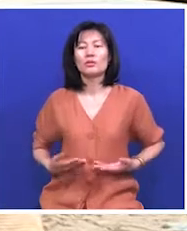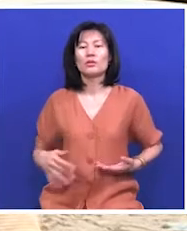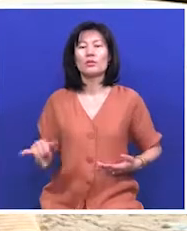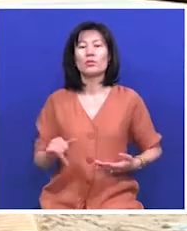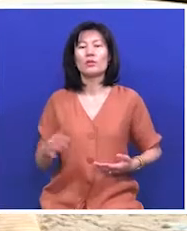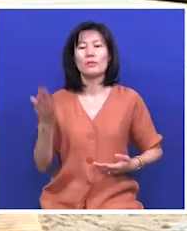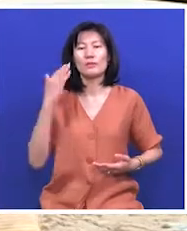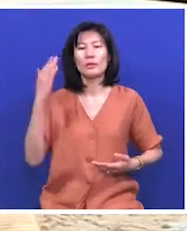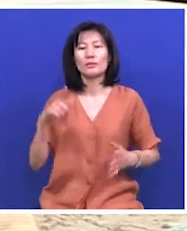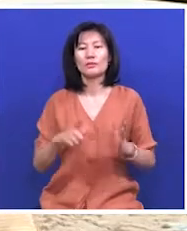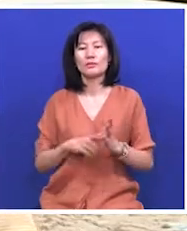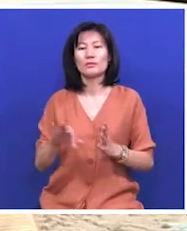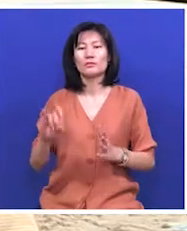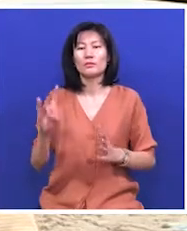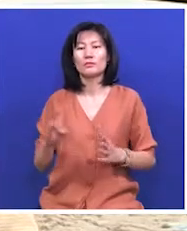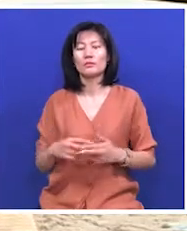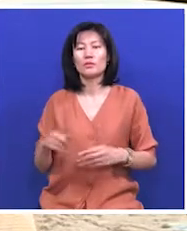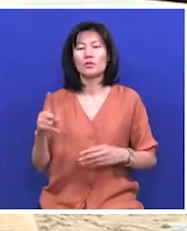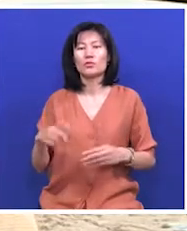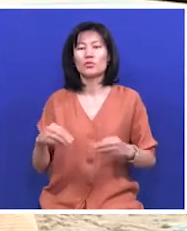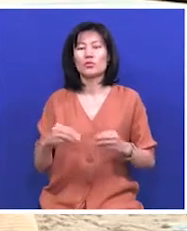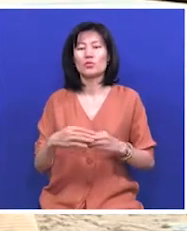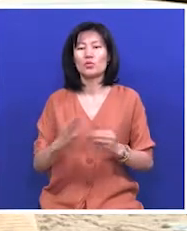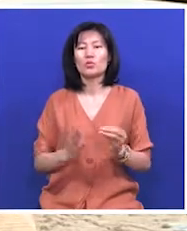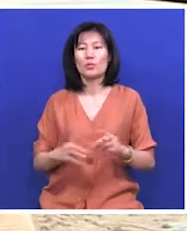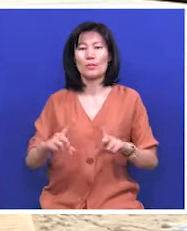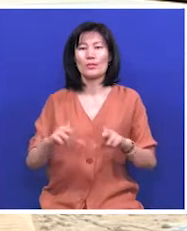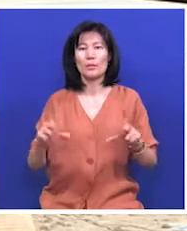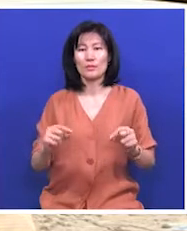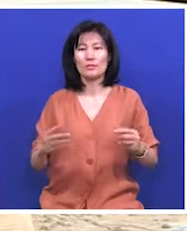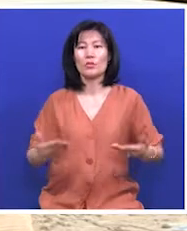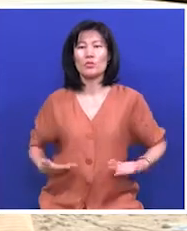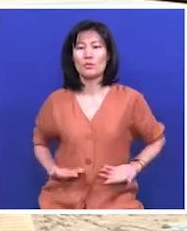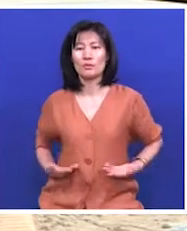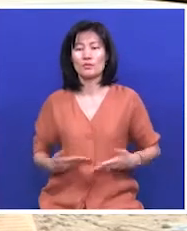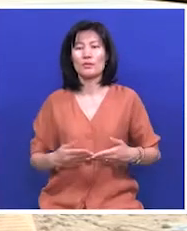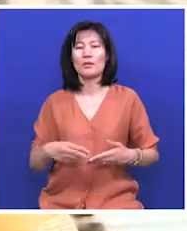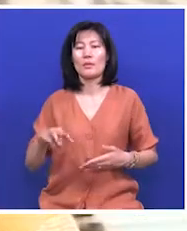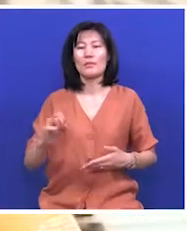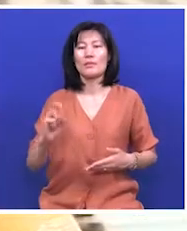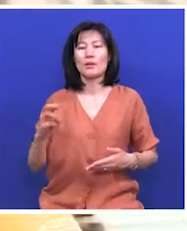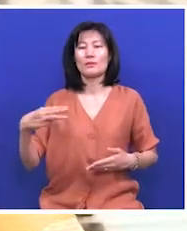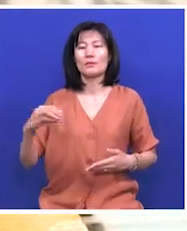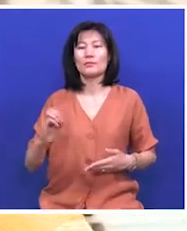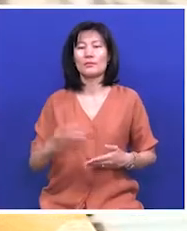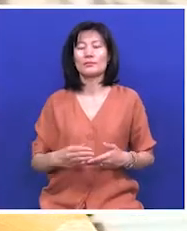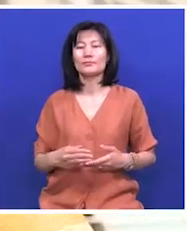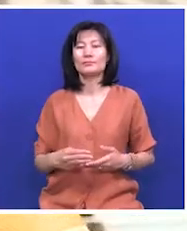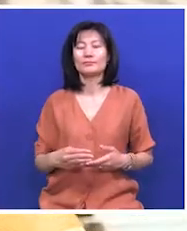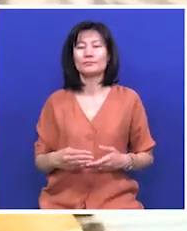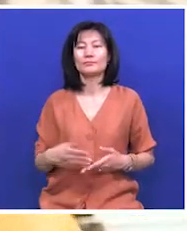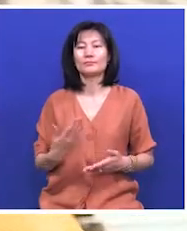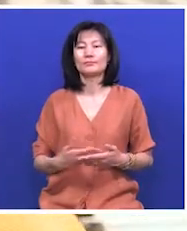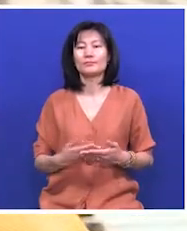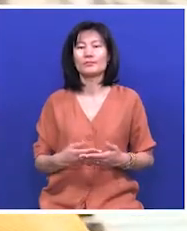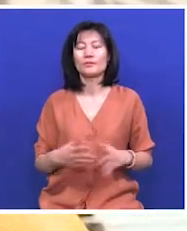мынау Жетісай ауданы 119 мектепте жатып жатырмыз сол жерде. Қай жерге баратынымызды білмей дау